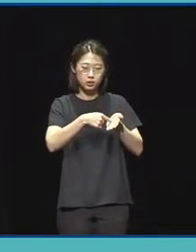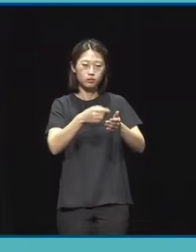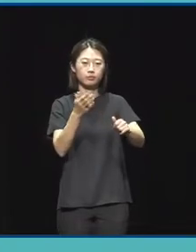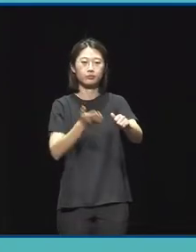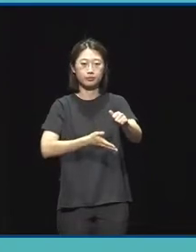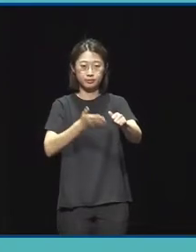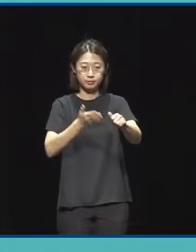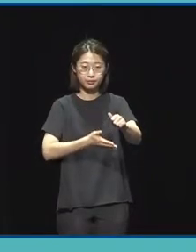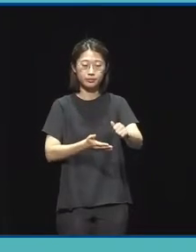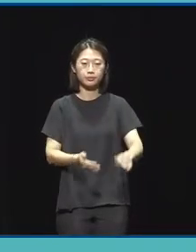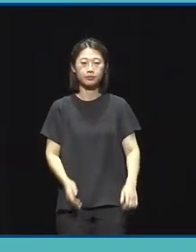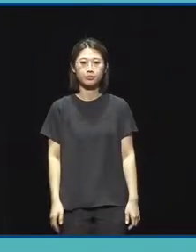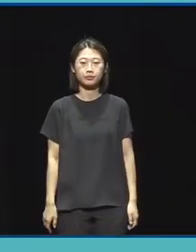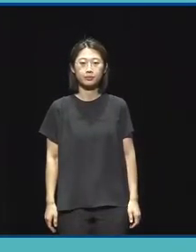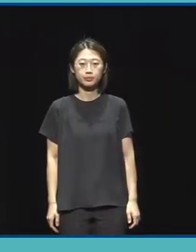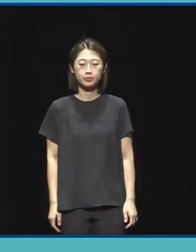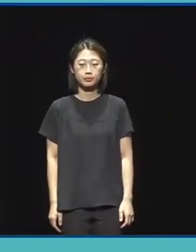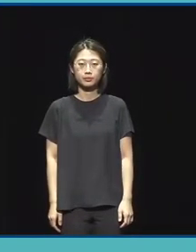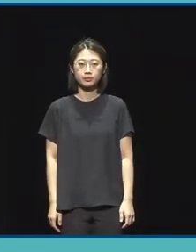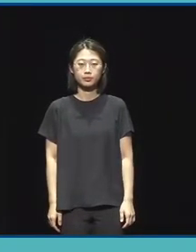바램을 말씀드리겠습니다